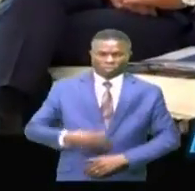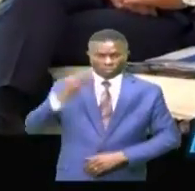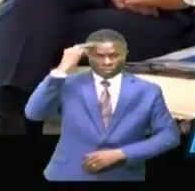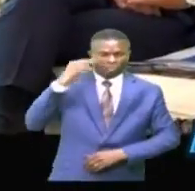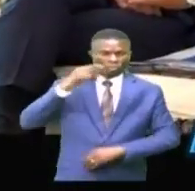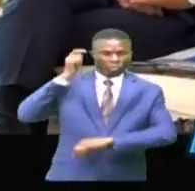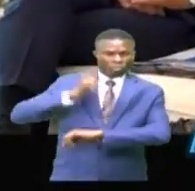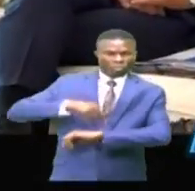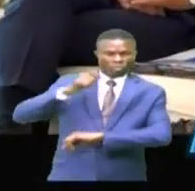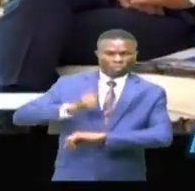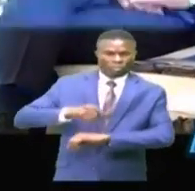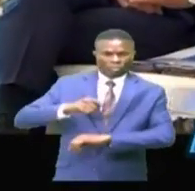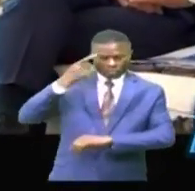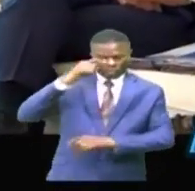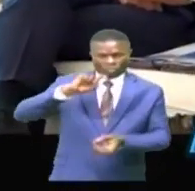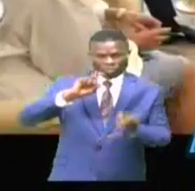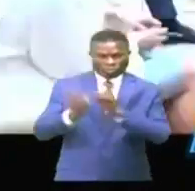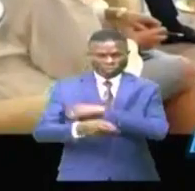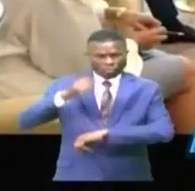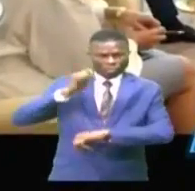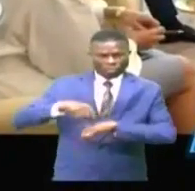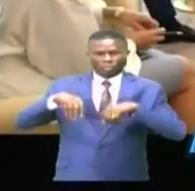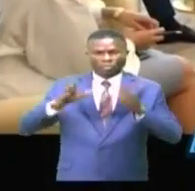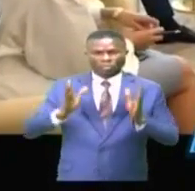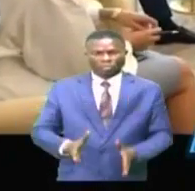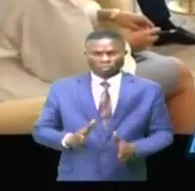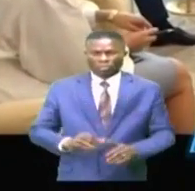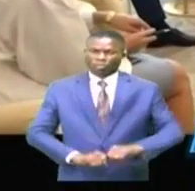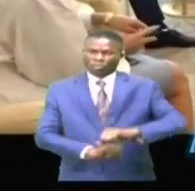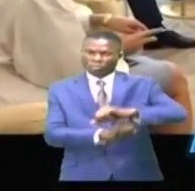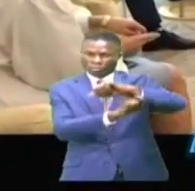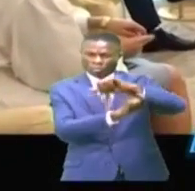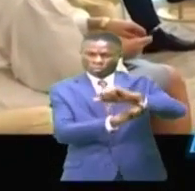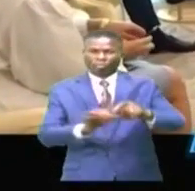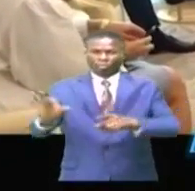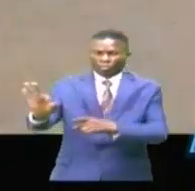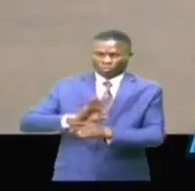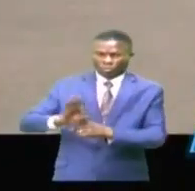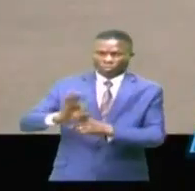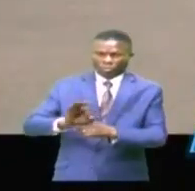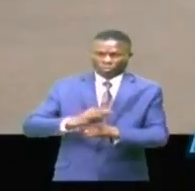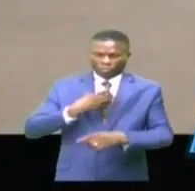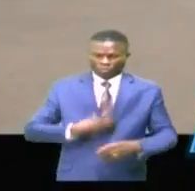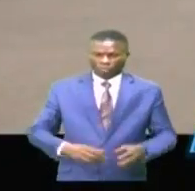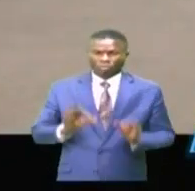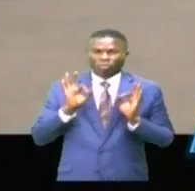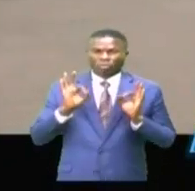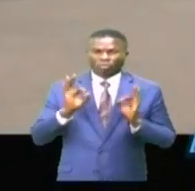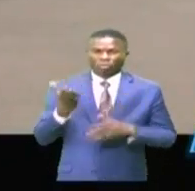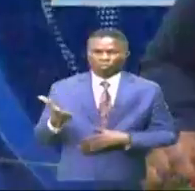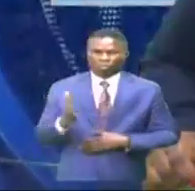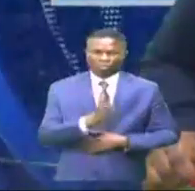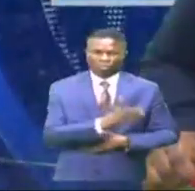la Justice pour moderniser la justice congolaise et accompagner la formation de nouveaux magistrats